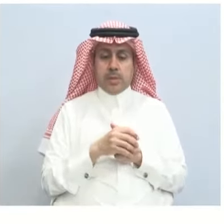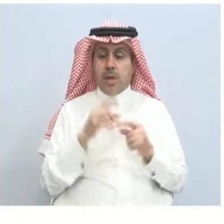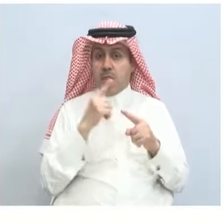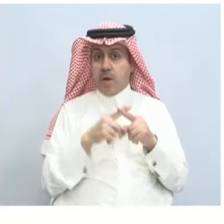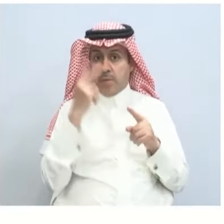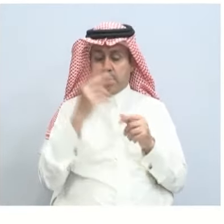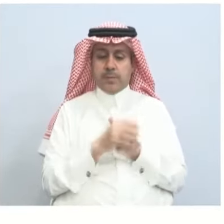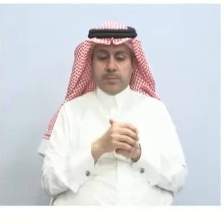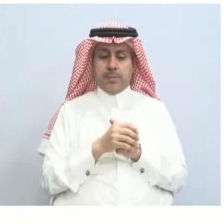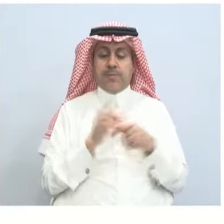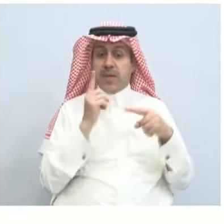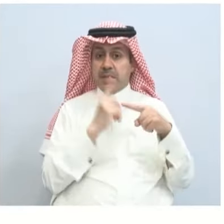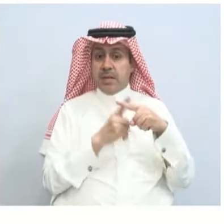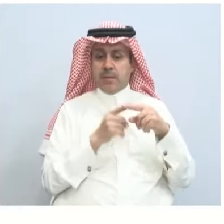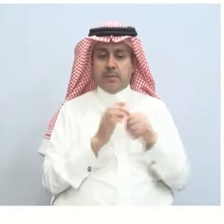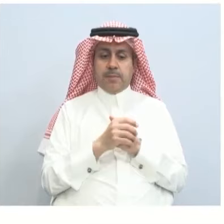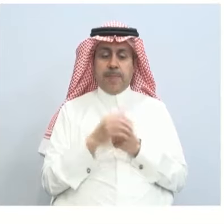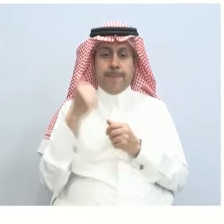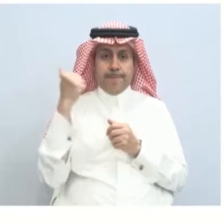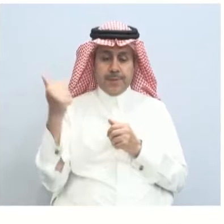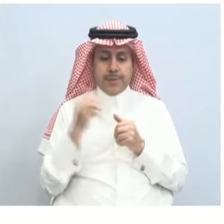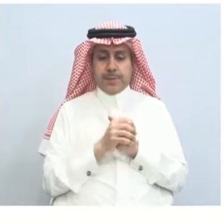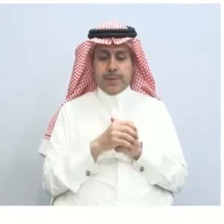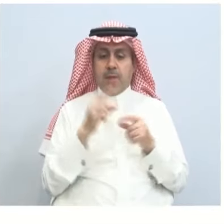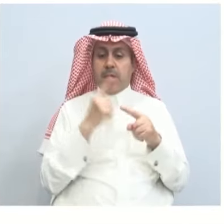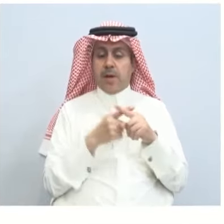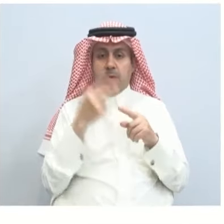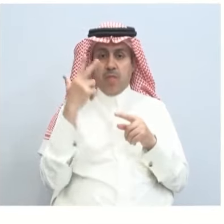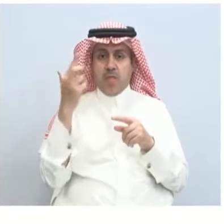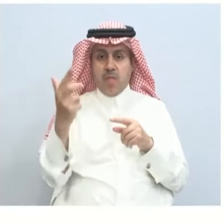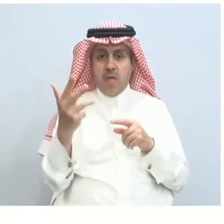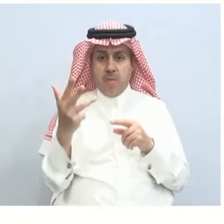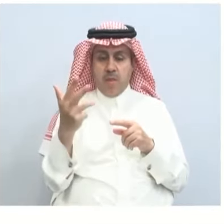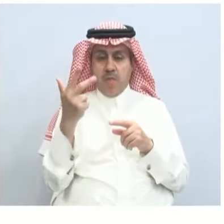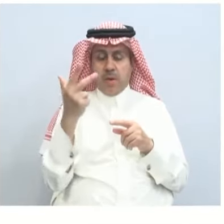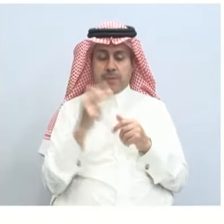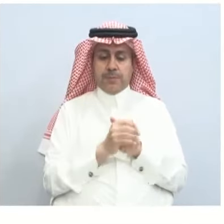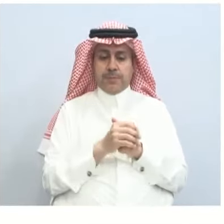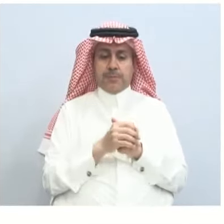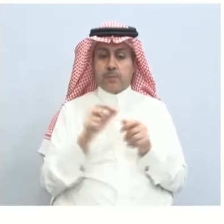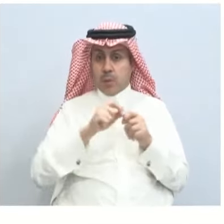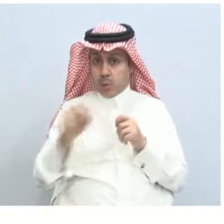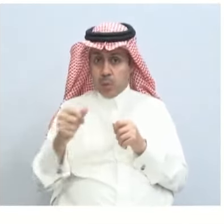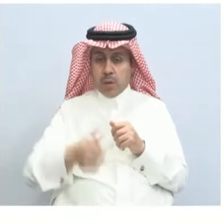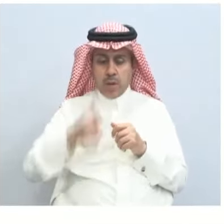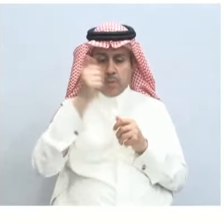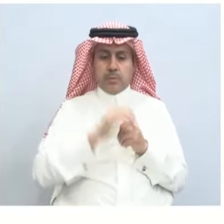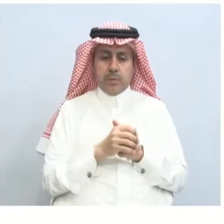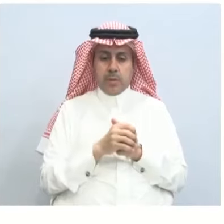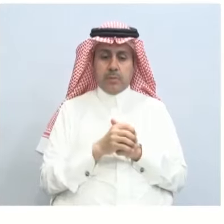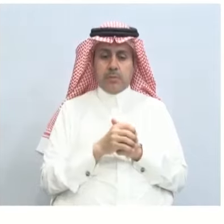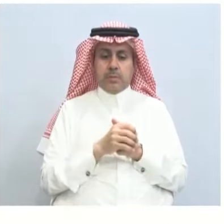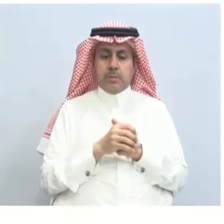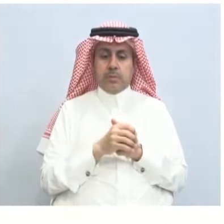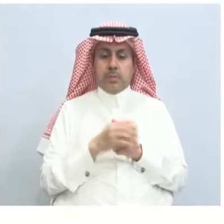2 زائدا 6 ضرب 8 على طول الا a اللي هو بقول 4 تربيع